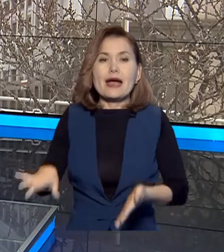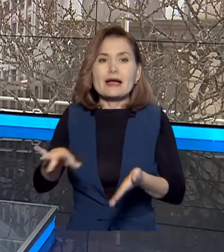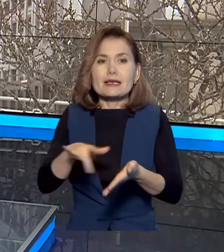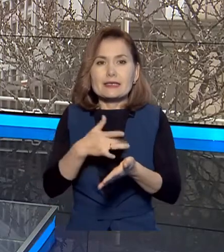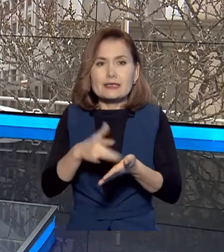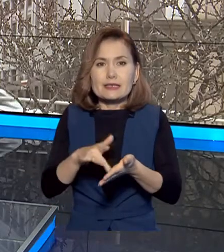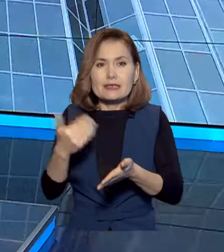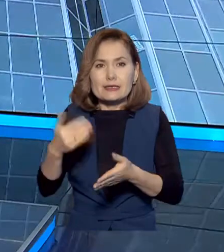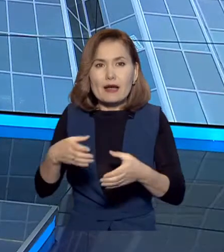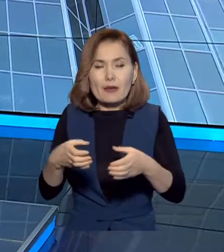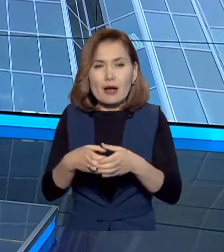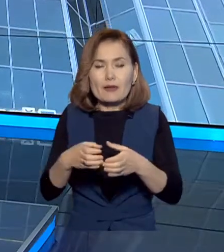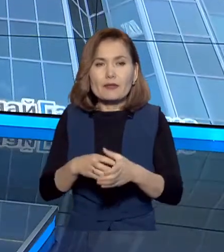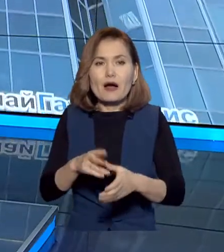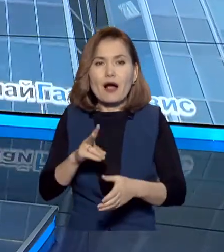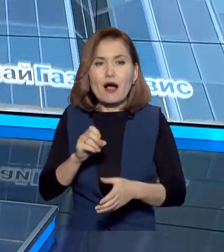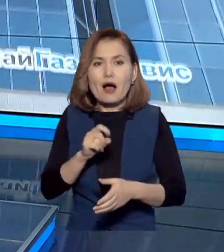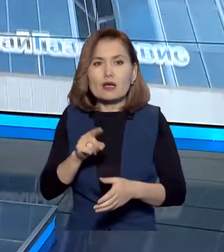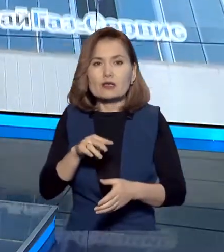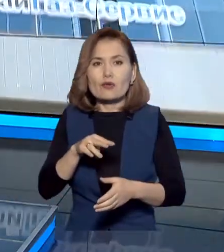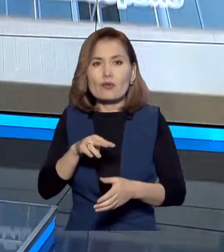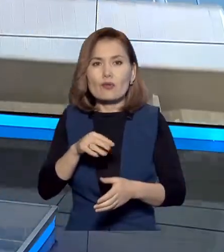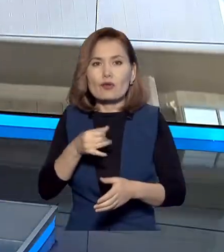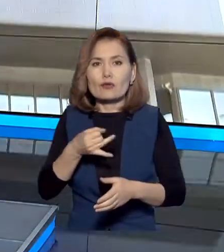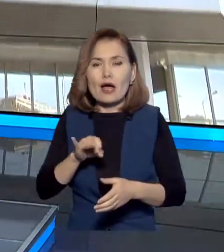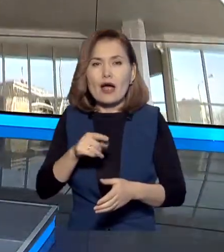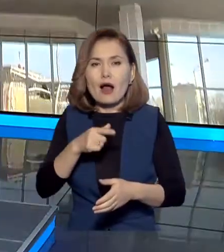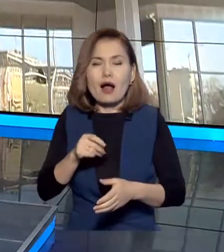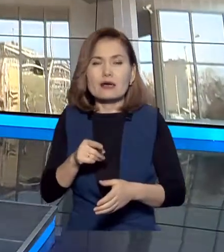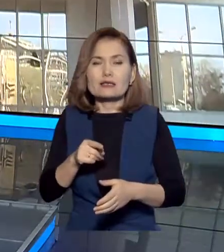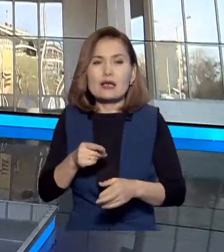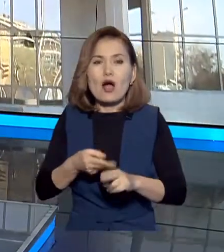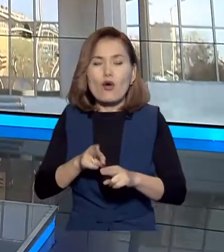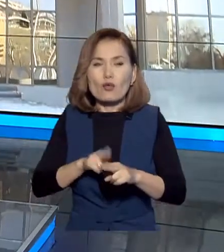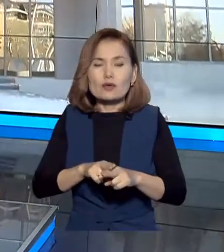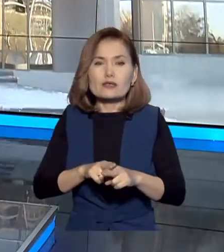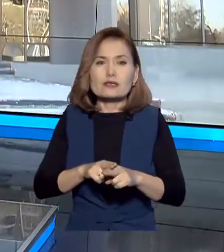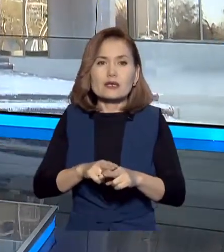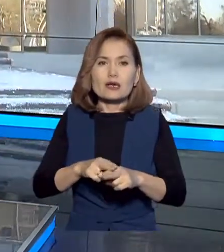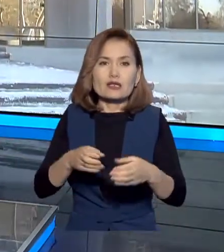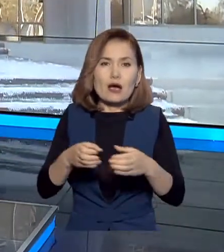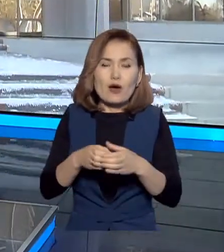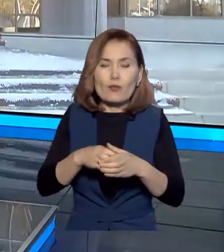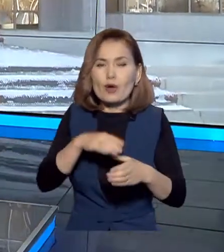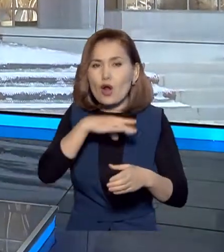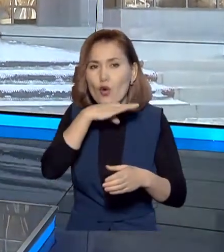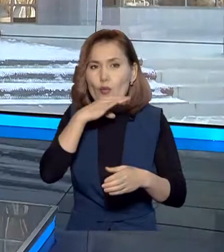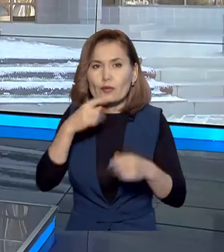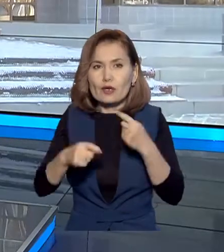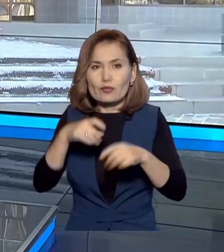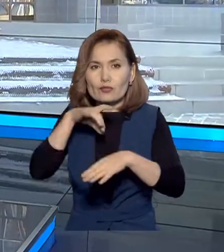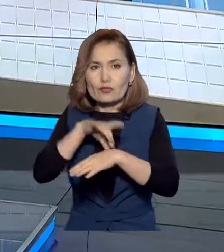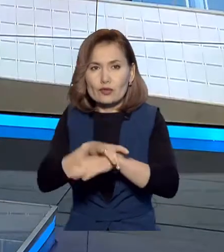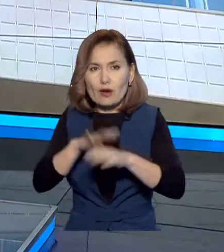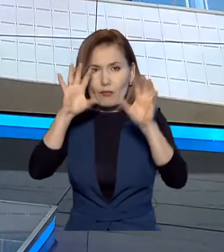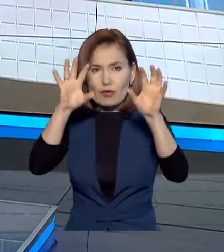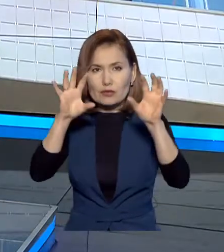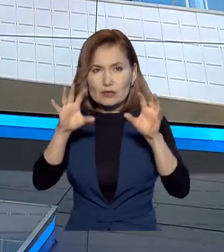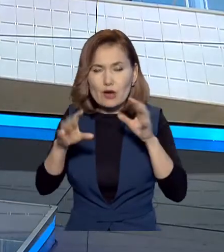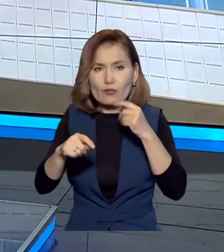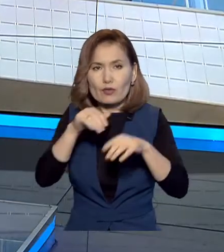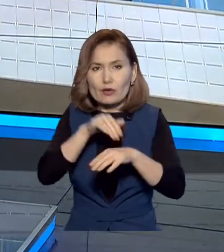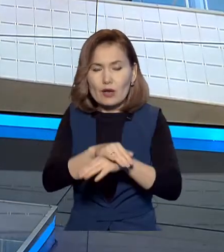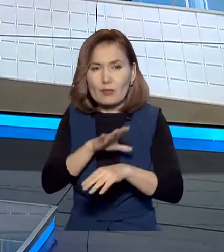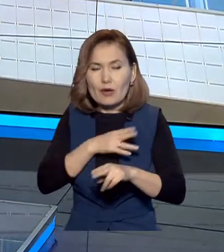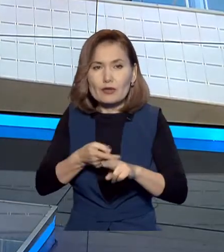Есеп комитеті Қазмұнайгаз компаниясының қызметін тексеру барысында 100 миллион теңгенің заң бұзушылықтарын анықтады. Бұл туралы мекеменің